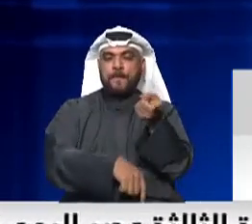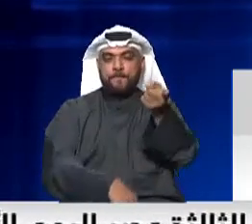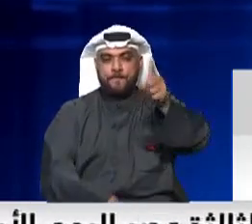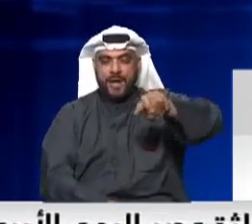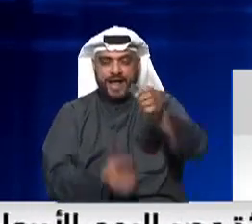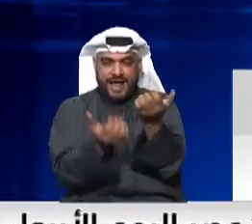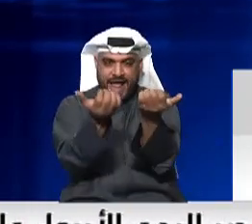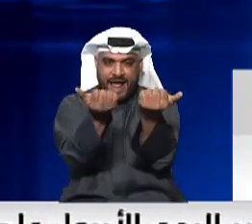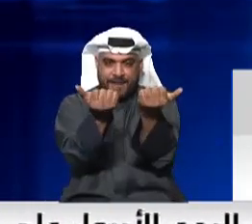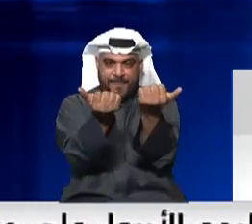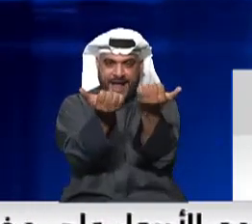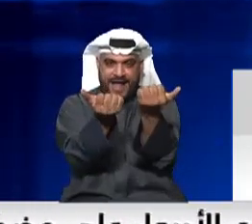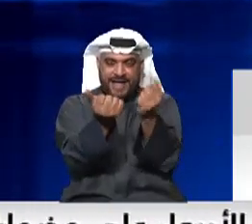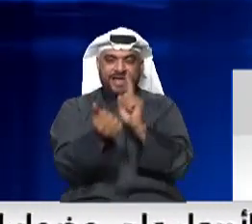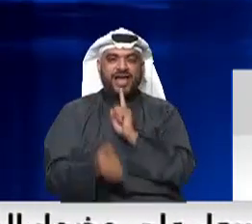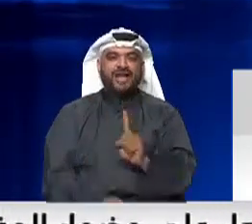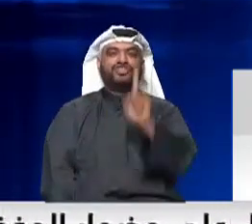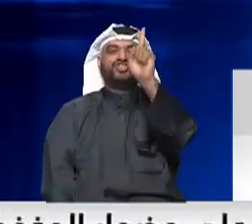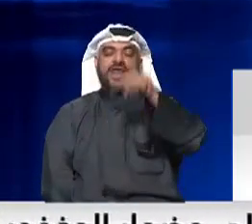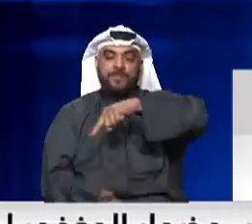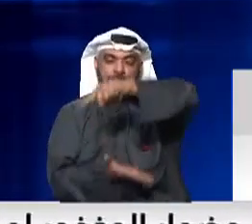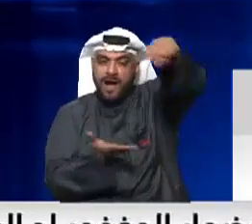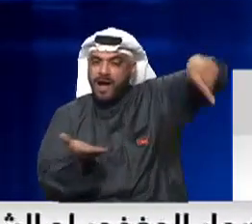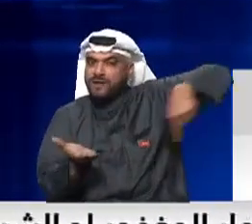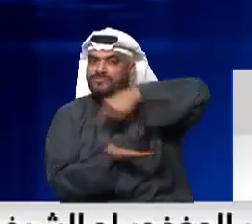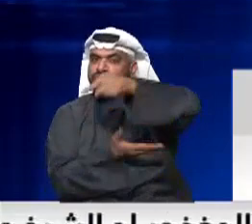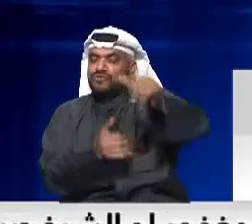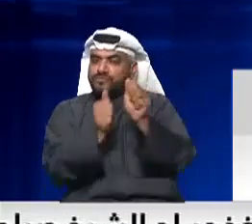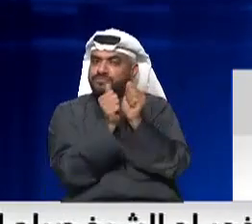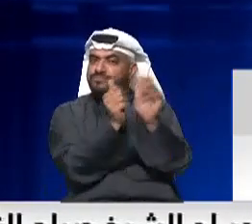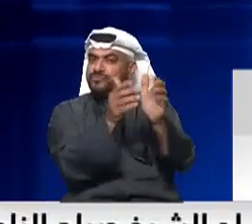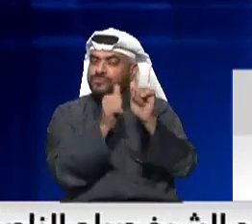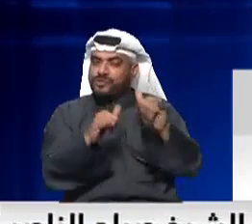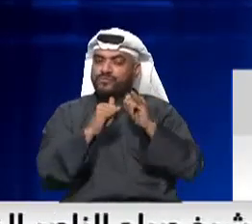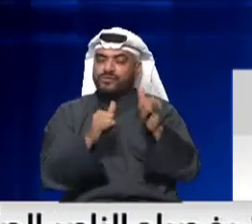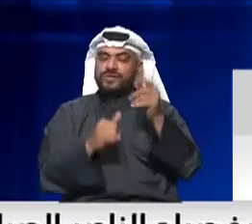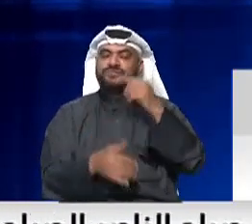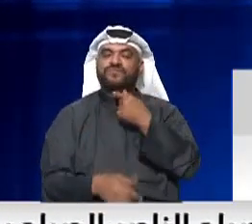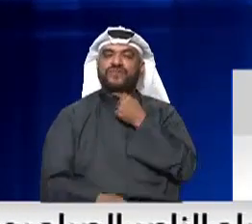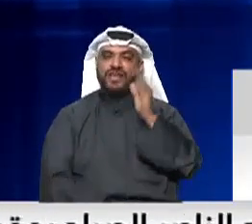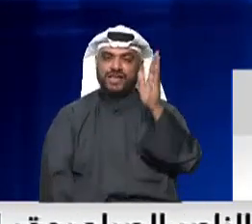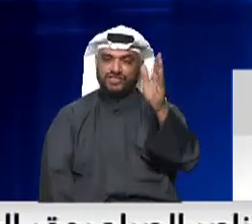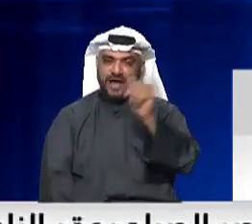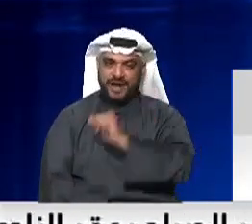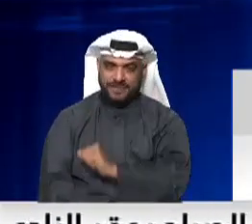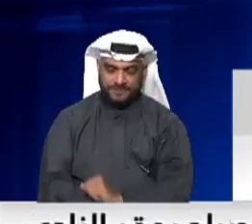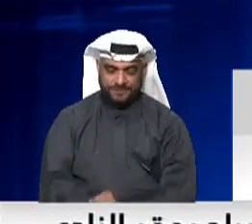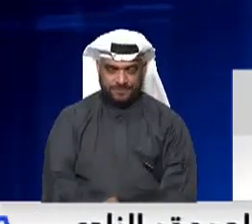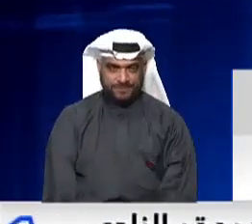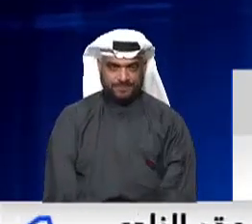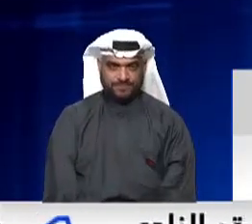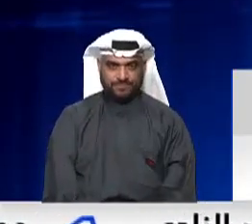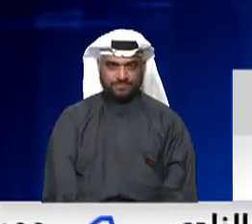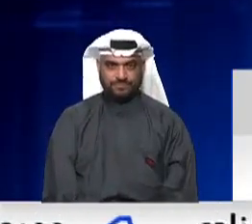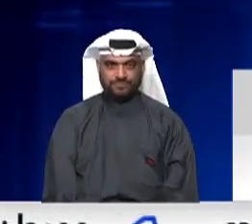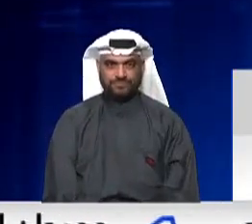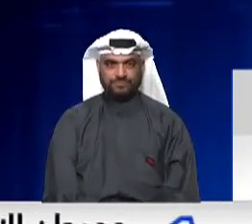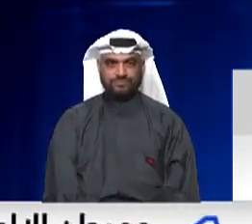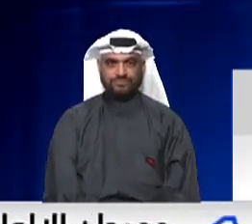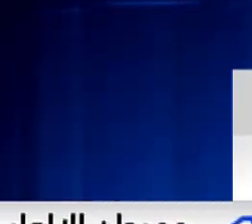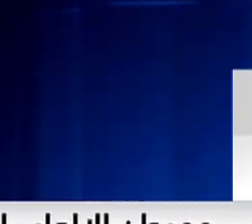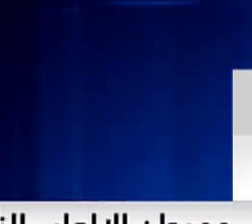عصر اليوم الاربعاء على مضمار المغفور له الشيخ صباح الناصر الصباح بمقر النادي